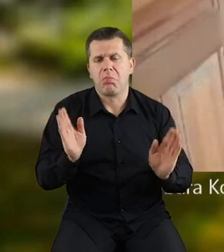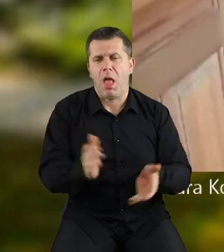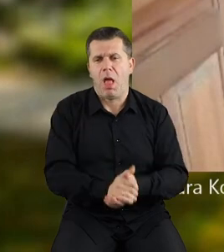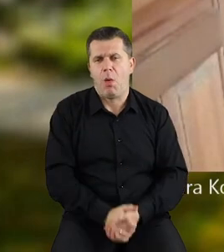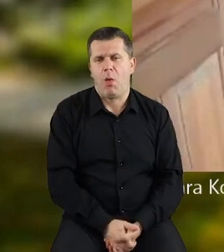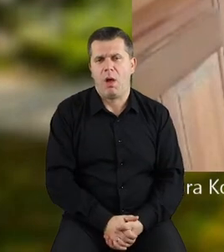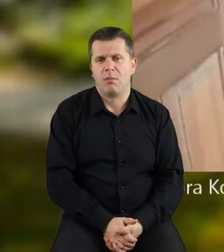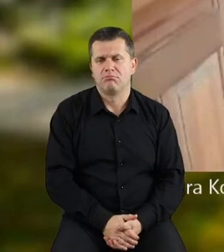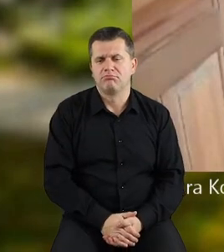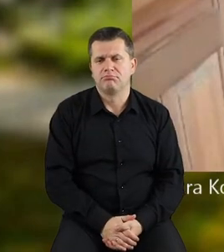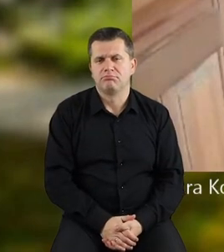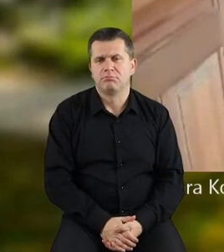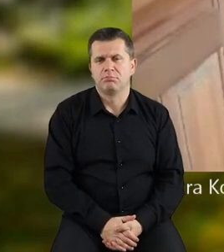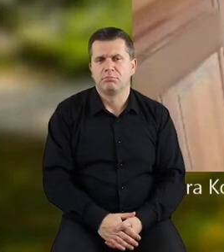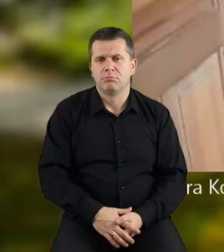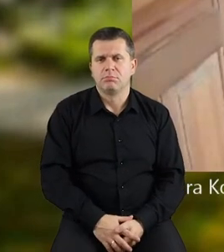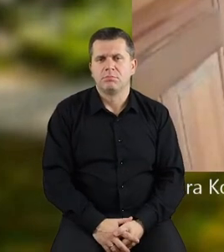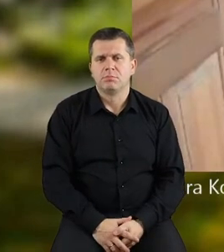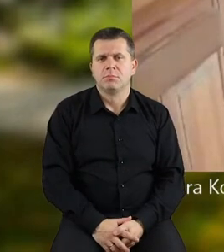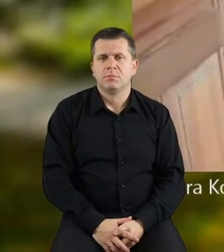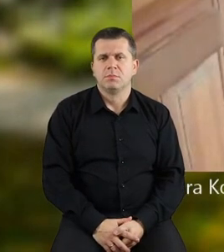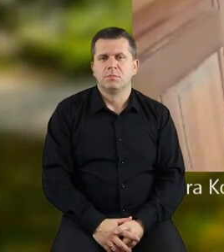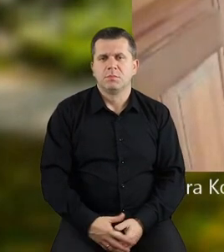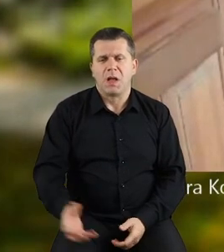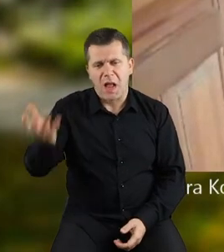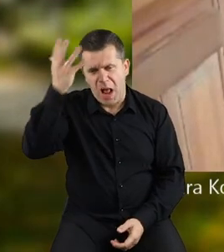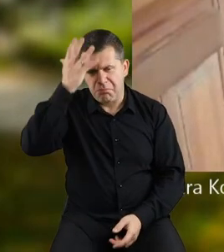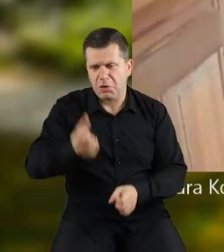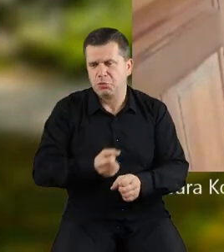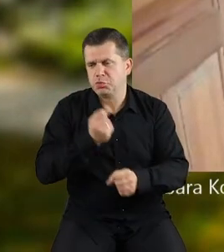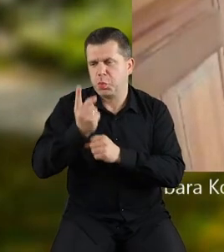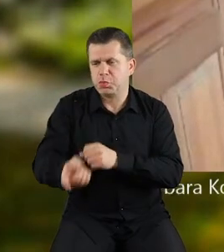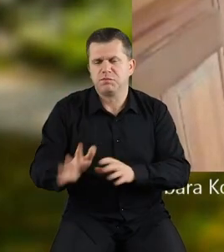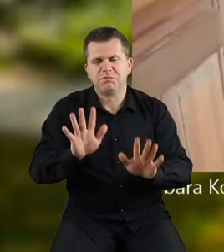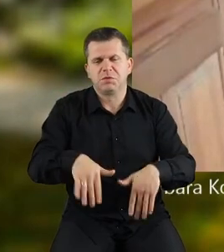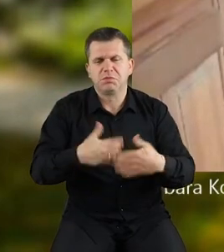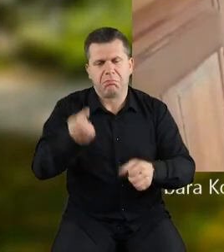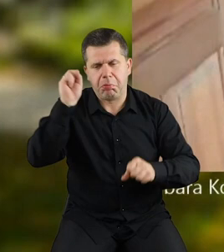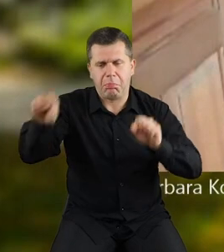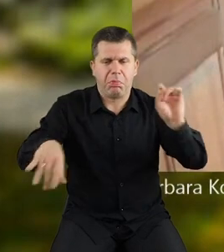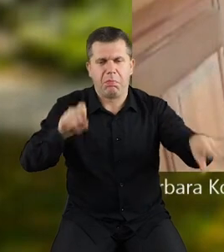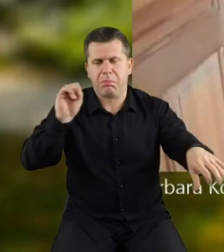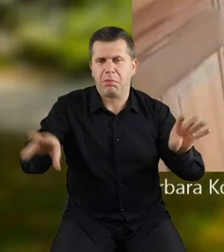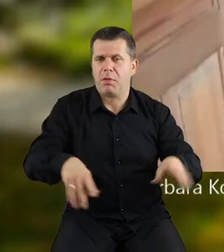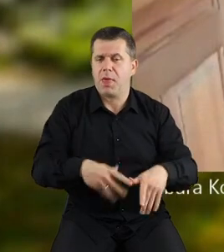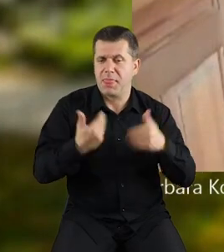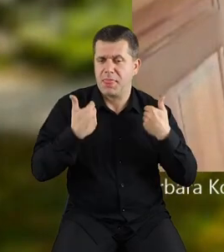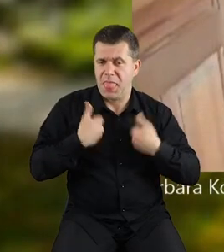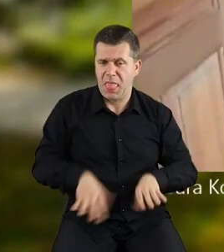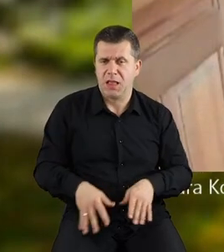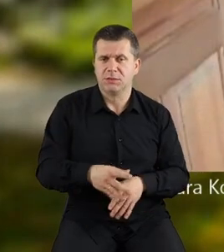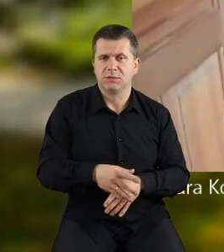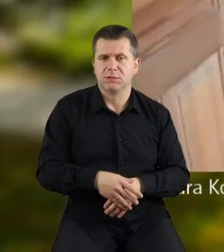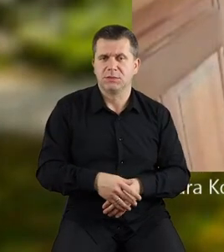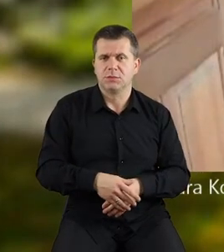poddała, że kładzie czy też rzuca kapeluszem obojętnie gdzie i nie